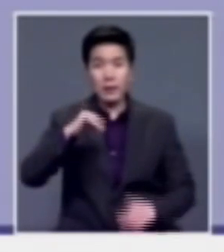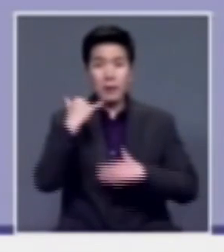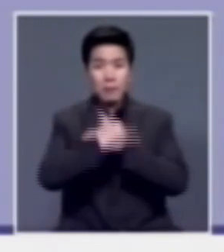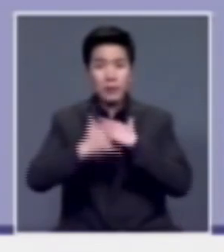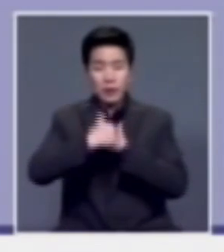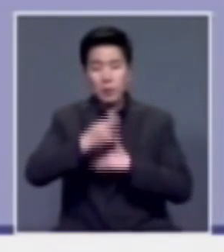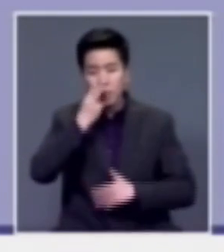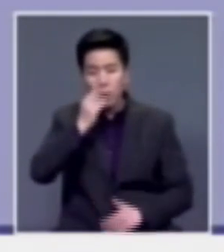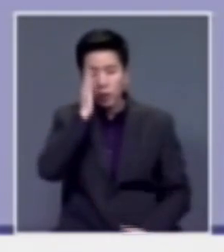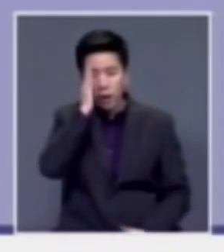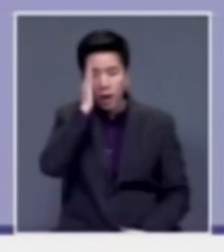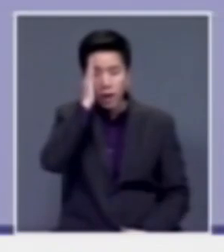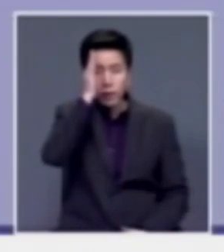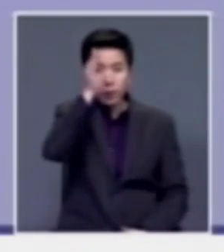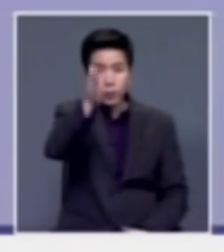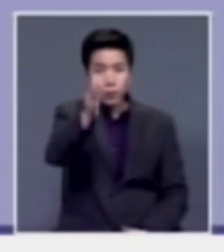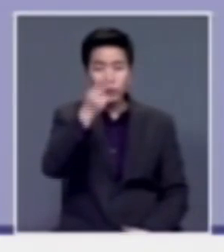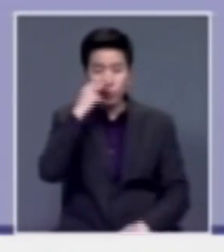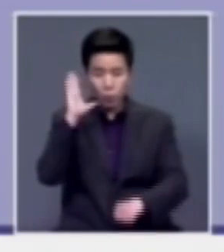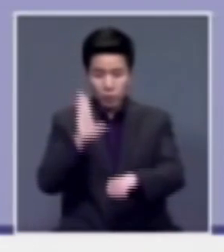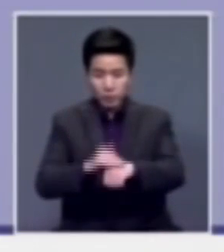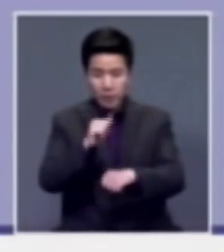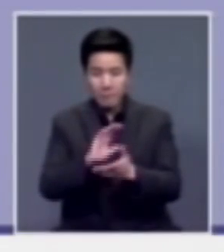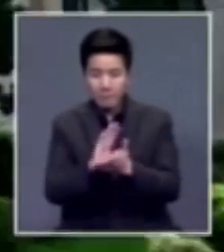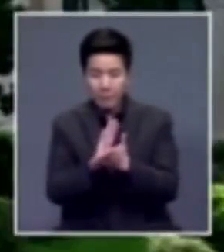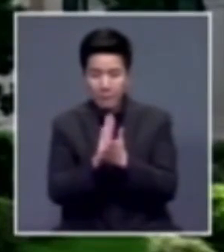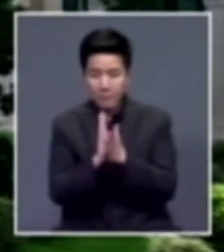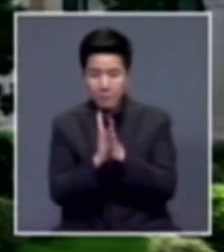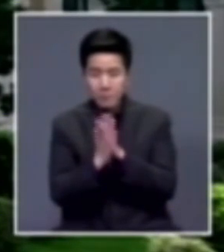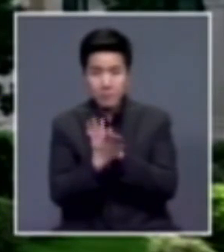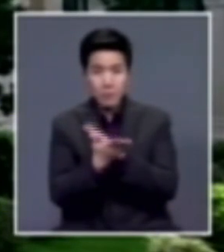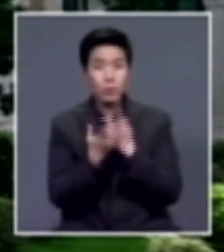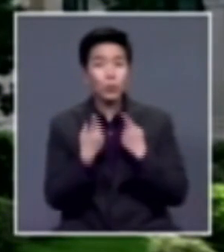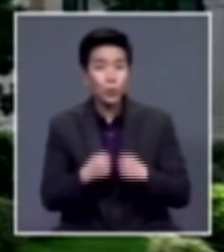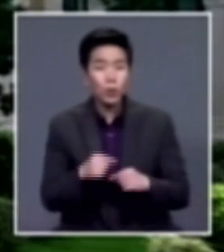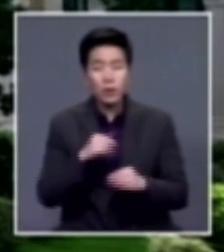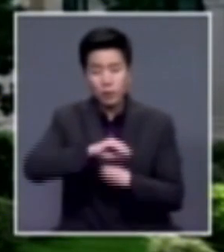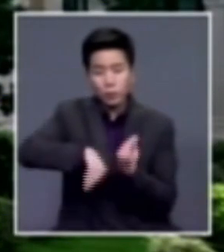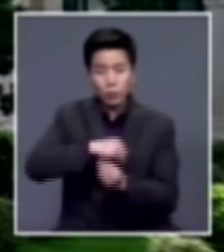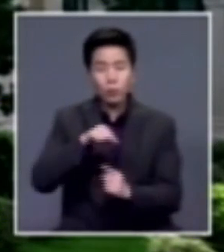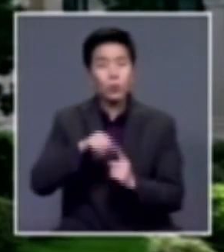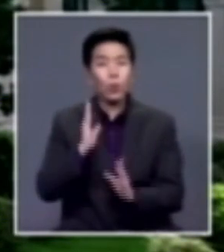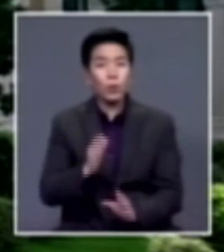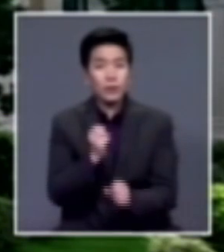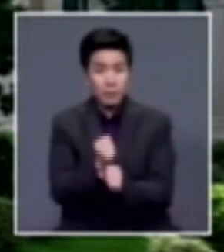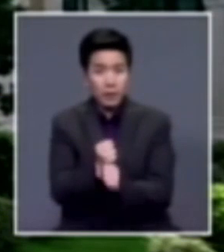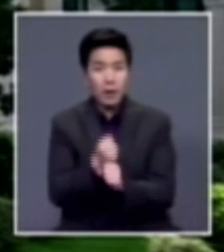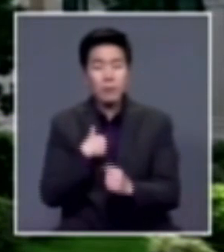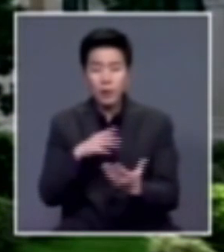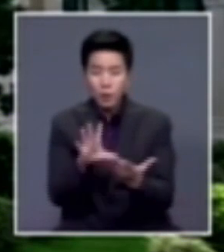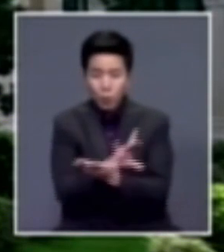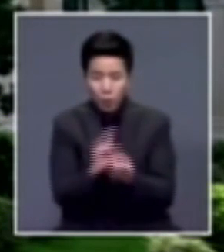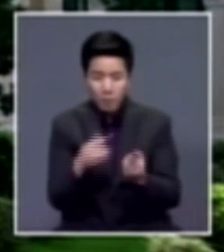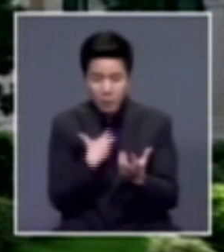ที่มองการไปข้างหน้าเมื่อพิจารณาความสามารถในการปรับตัวต่อความท้าทายและการขับเคลื่อนธุรกิจของผู้ประกอบการการมีนวัตก